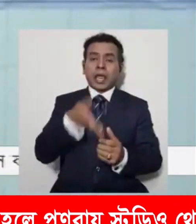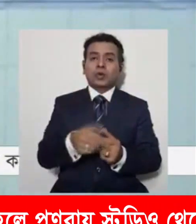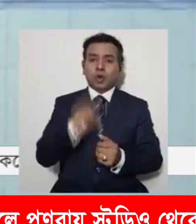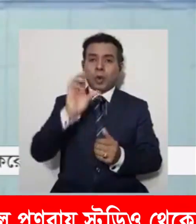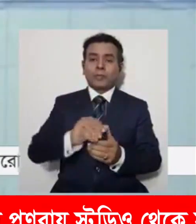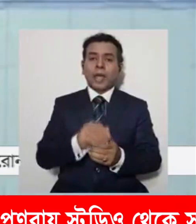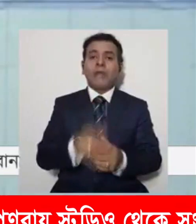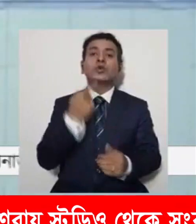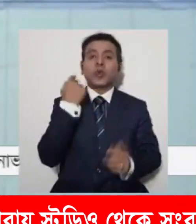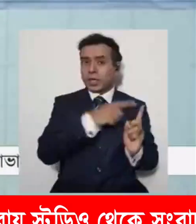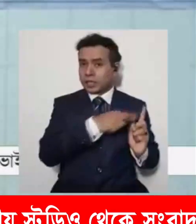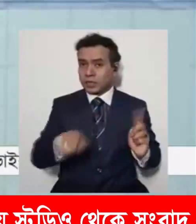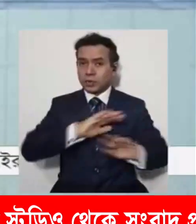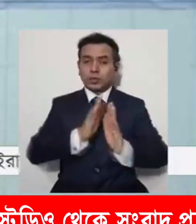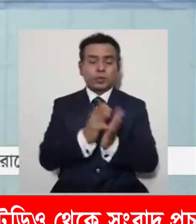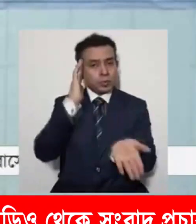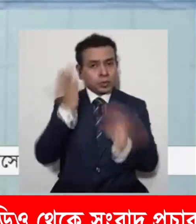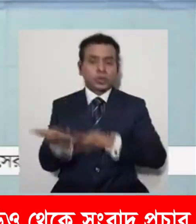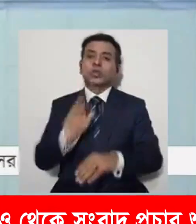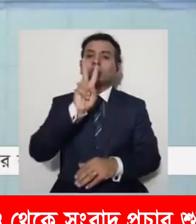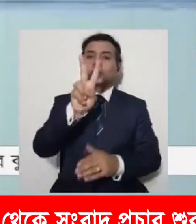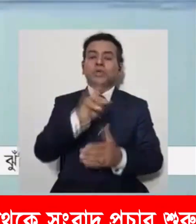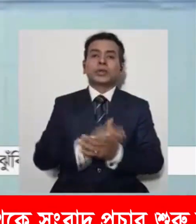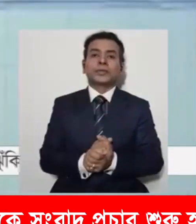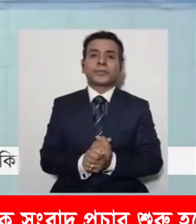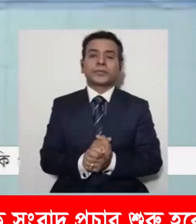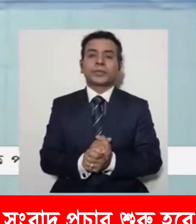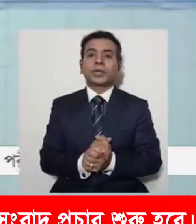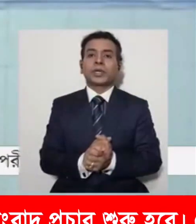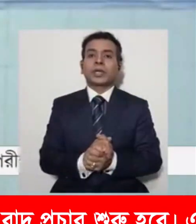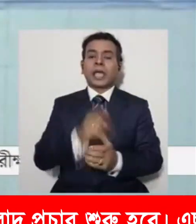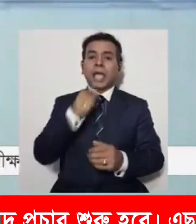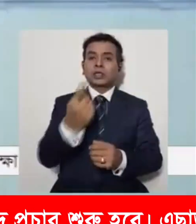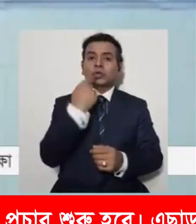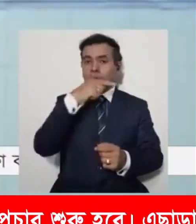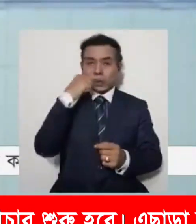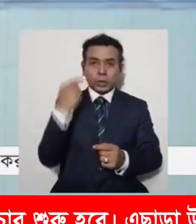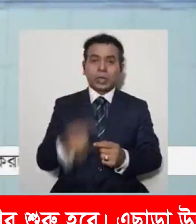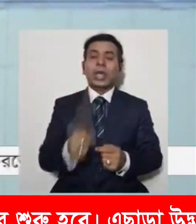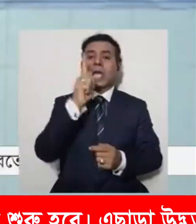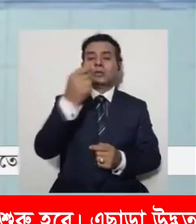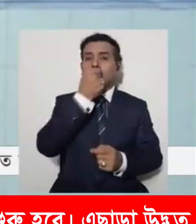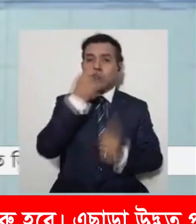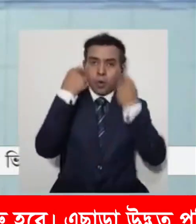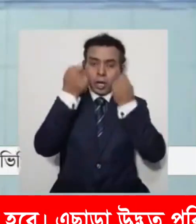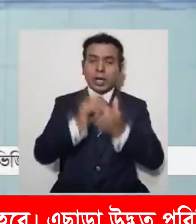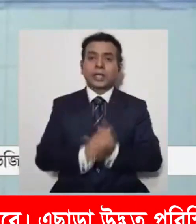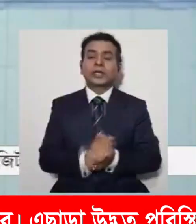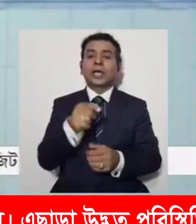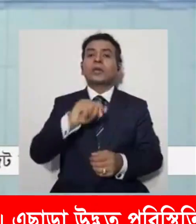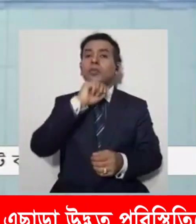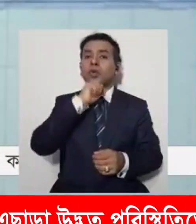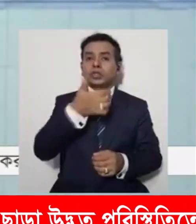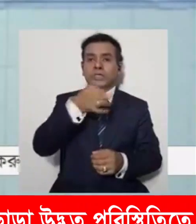এবং তারা 1 জন পুরুষ 1 জন নারী, 1 জনের বয়স 60, 1 জন বয়স 51 থেকে 60-এর